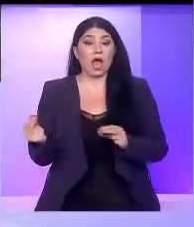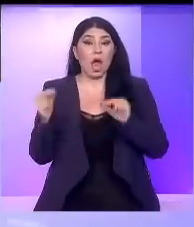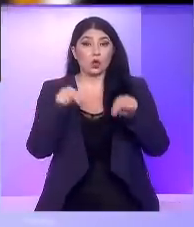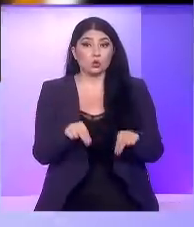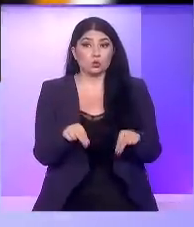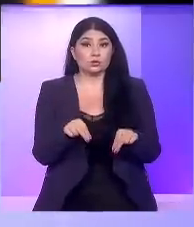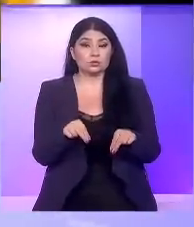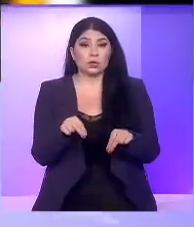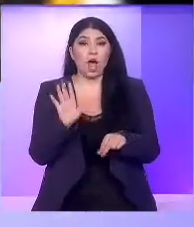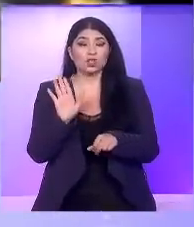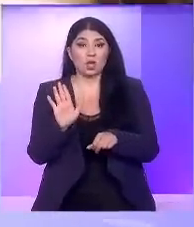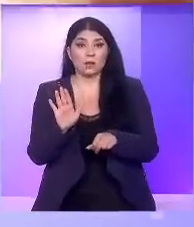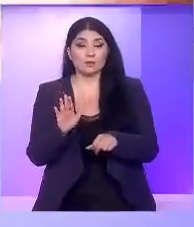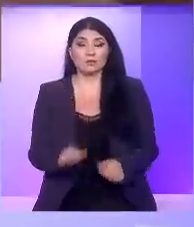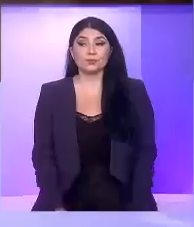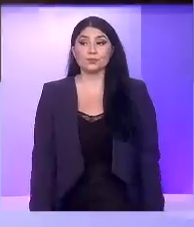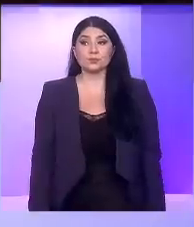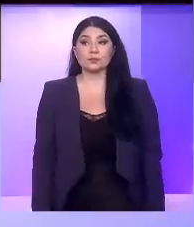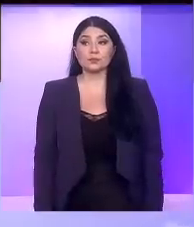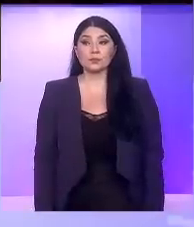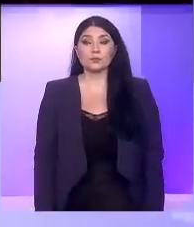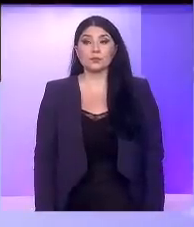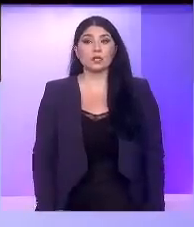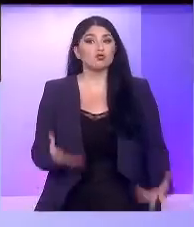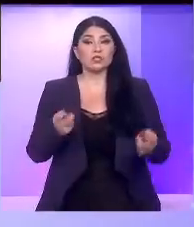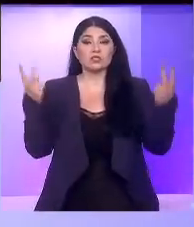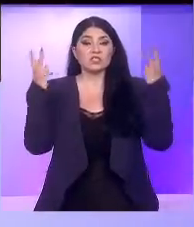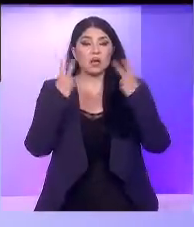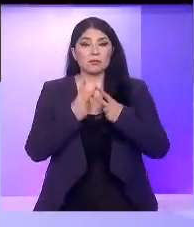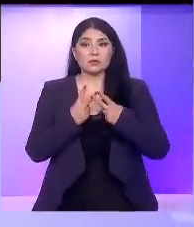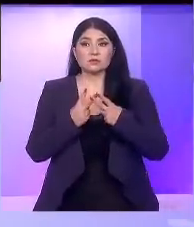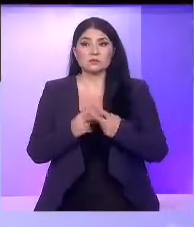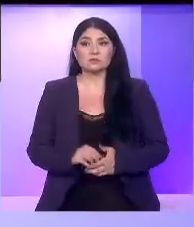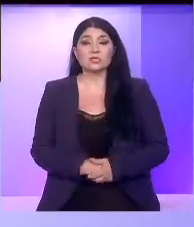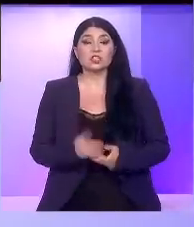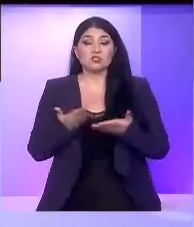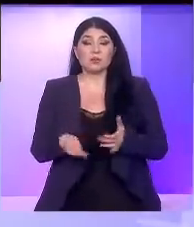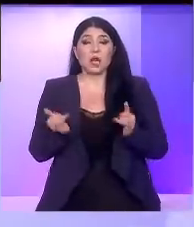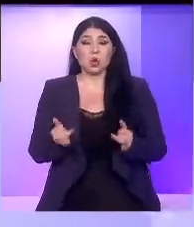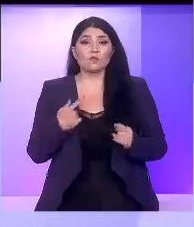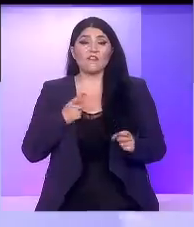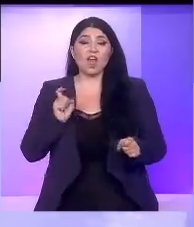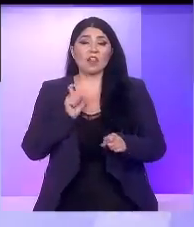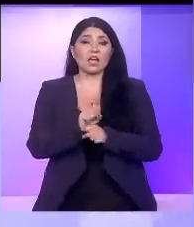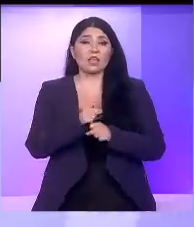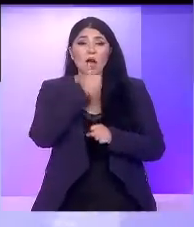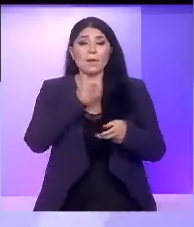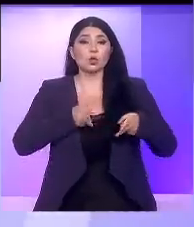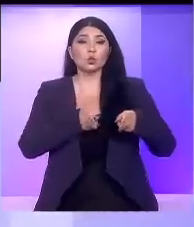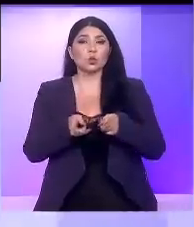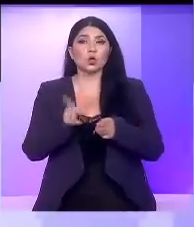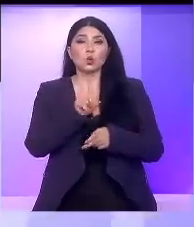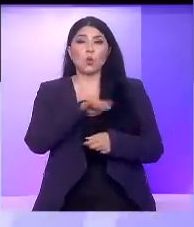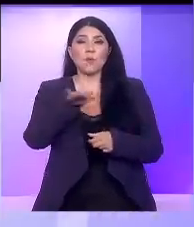pe aceste căi. Ceea ce înseamnă că, de fapt și de drept, se va ținti de aici încolo Dunărea și nu